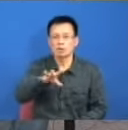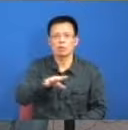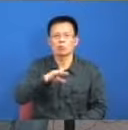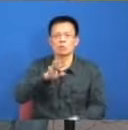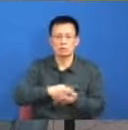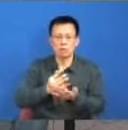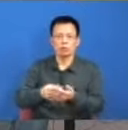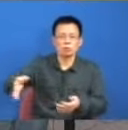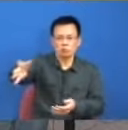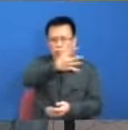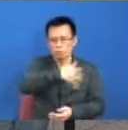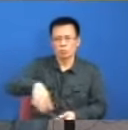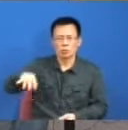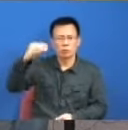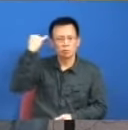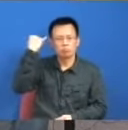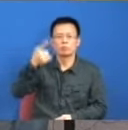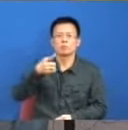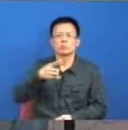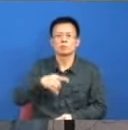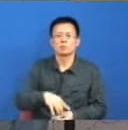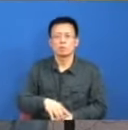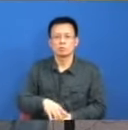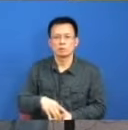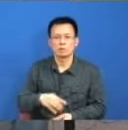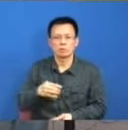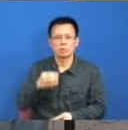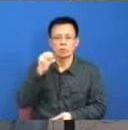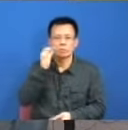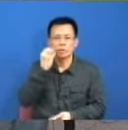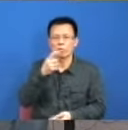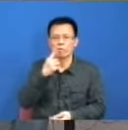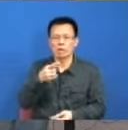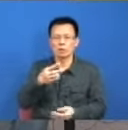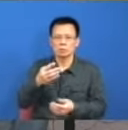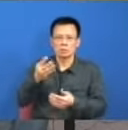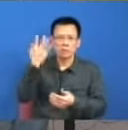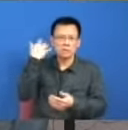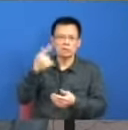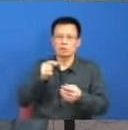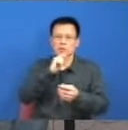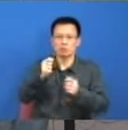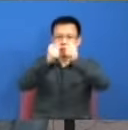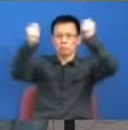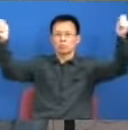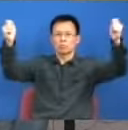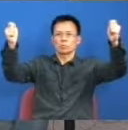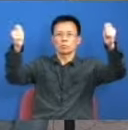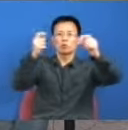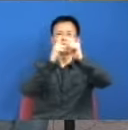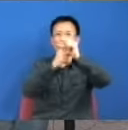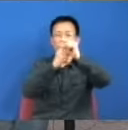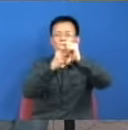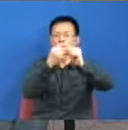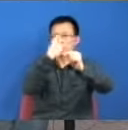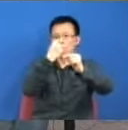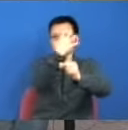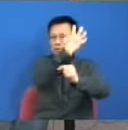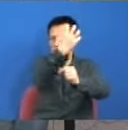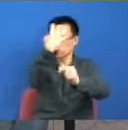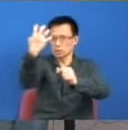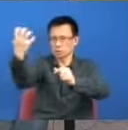知啦。 嗱 ，Michael 在場都見到話咧，平常嚟講咧係應該有舉起啲紙牌啊，中英文嘅一啲文字嘅標語